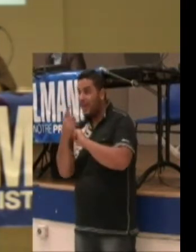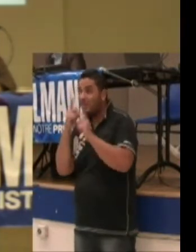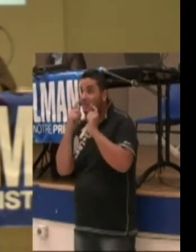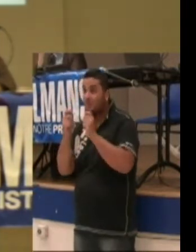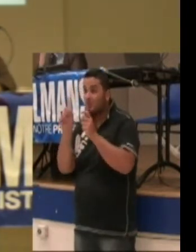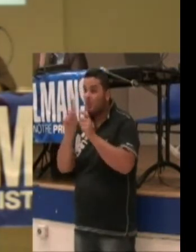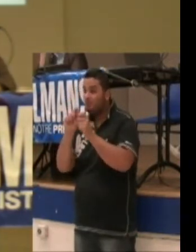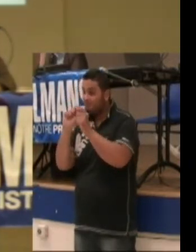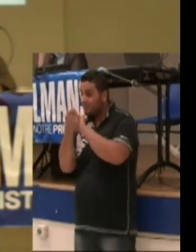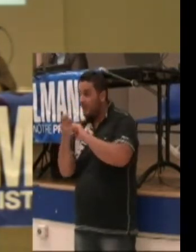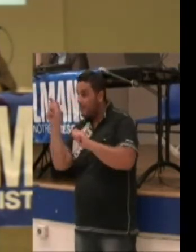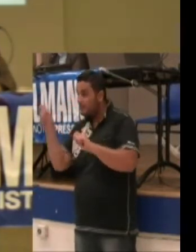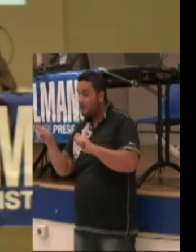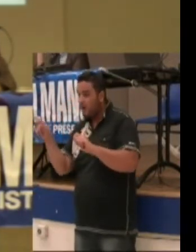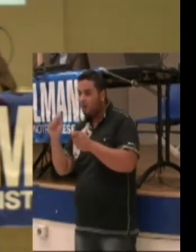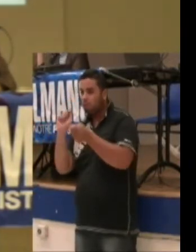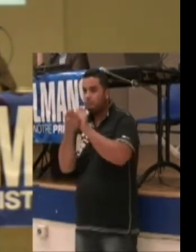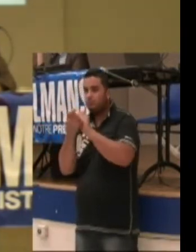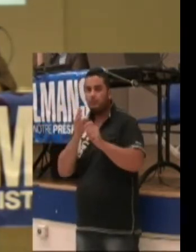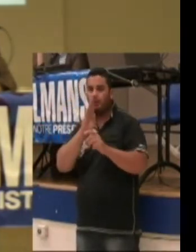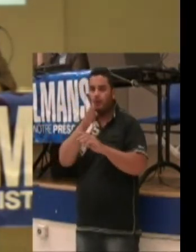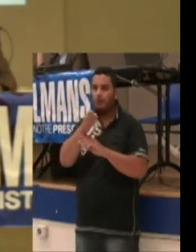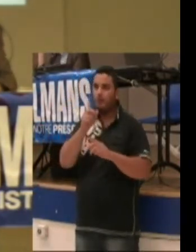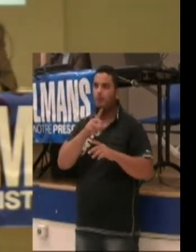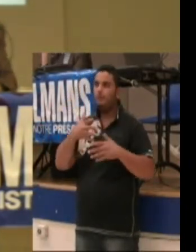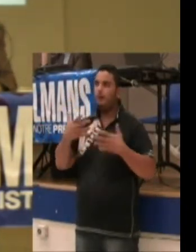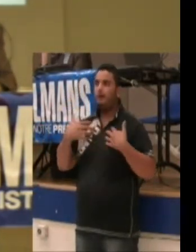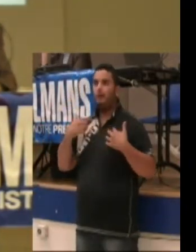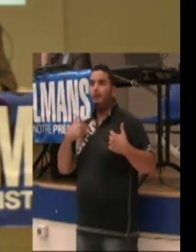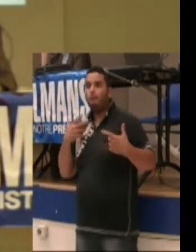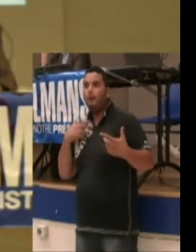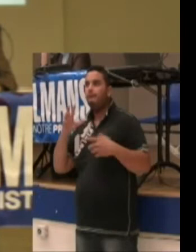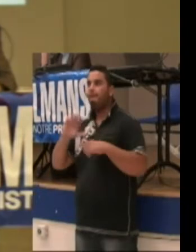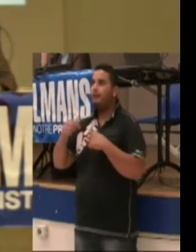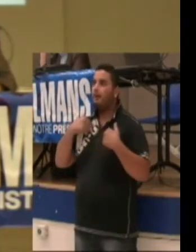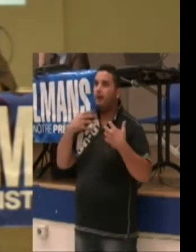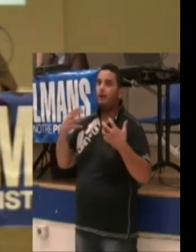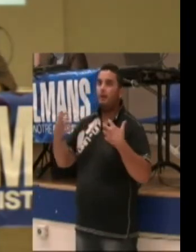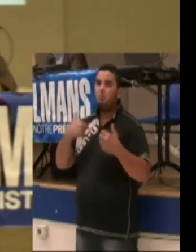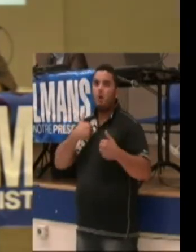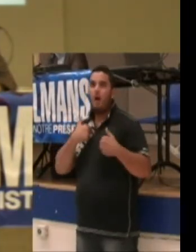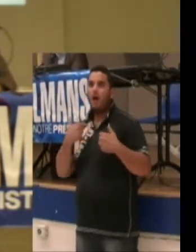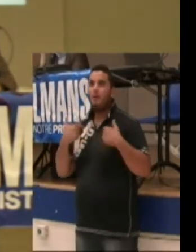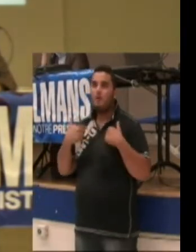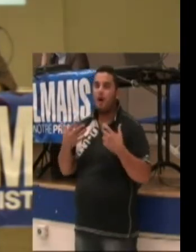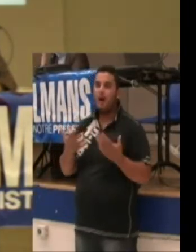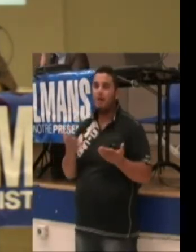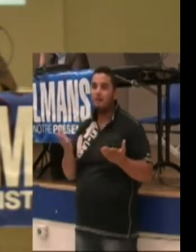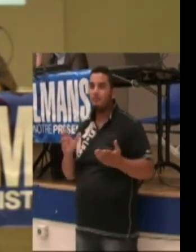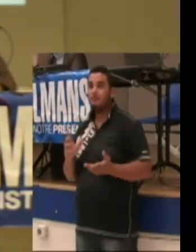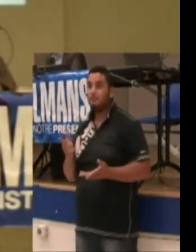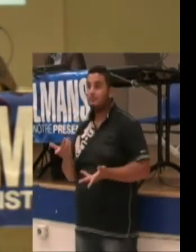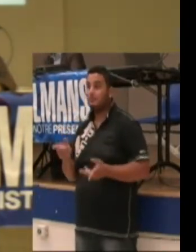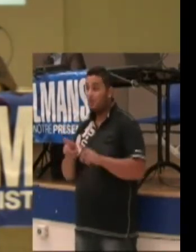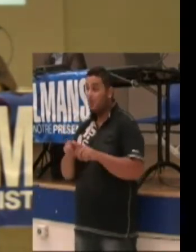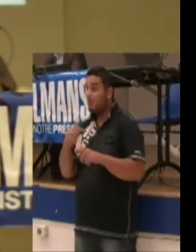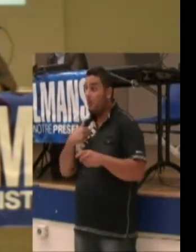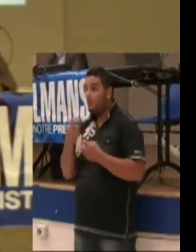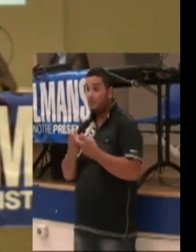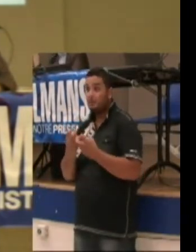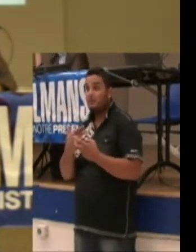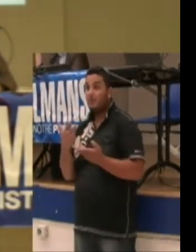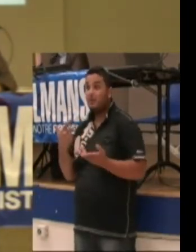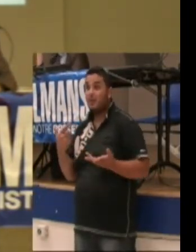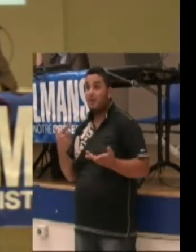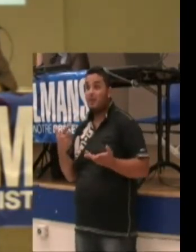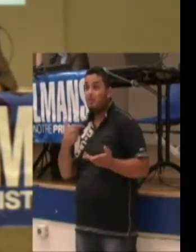Attention, tu penses que maintenant, moi, j'ai fait ce qu'il fallait. Moi, j'adhère à l'UFCM. Hein, j'ai fait deux ou trois conférences. J'ai distribué deux ou trois